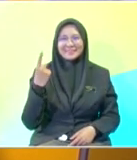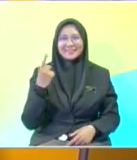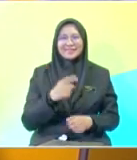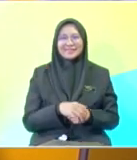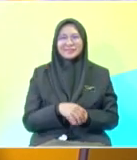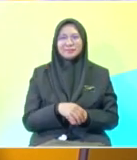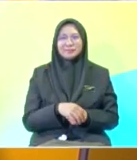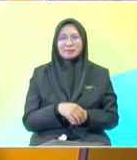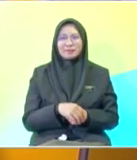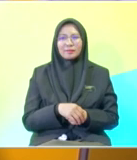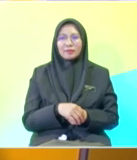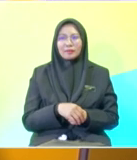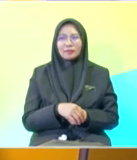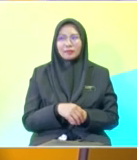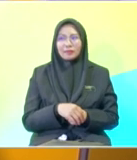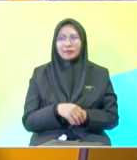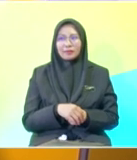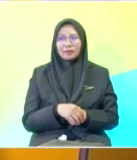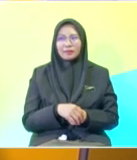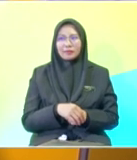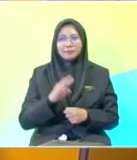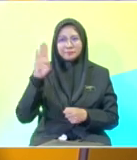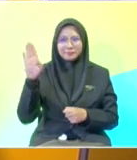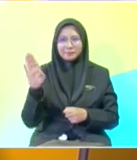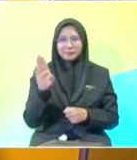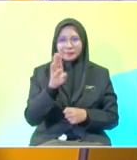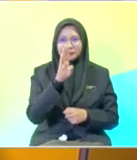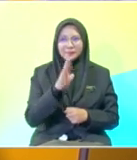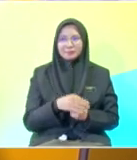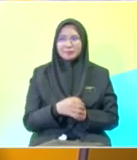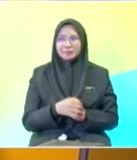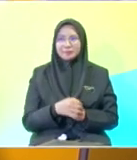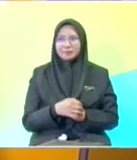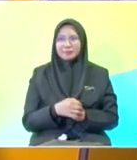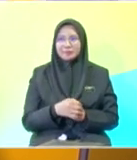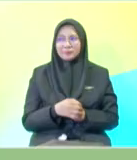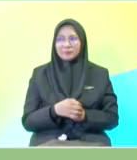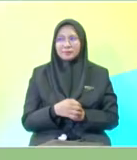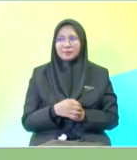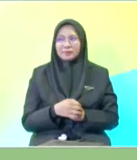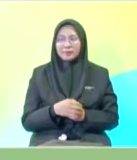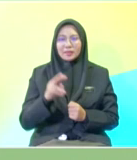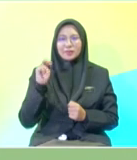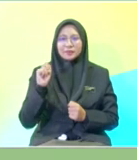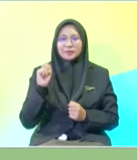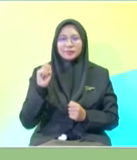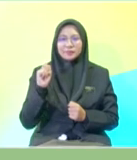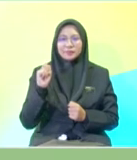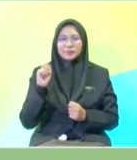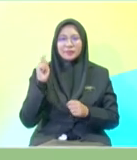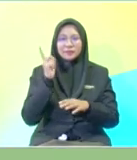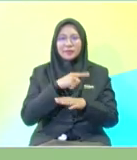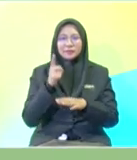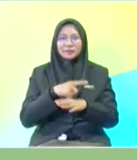huruf yaitu huruf ba dia berlaku ketika Nun atau tanwin